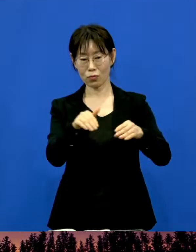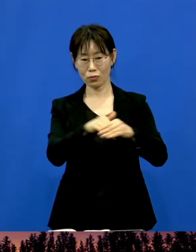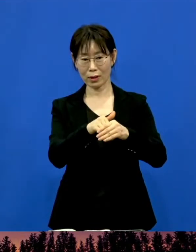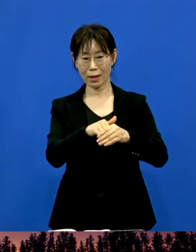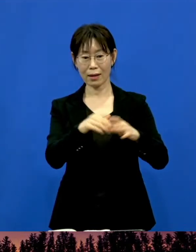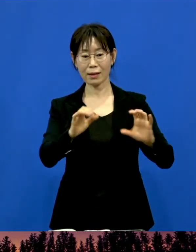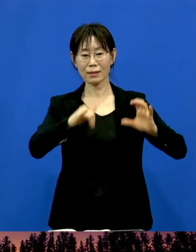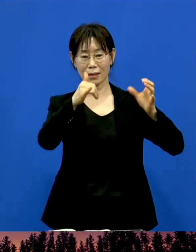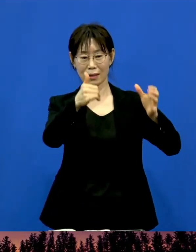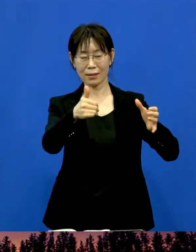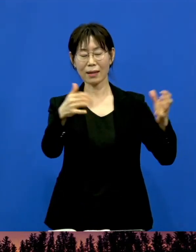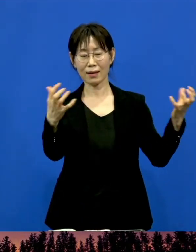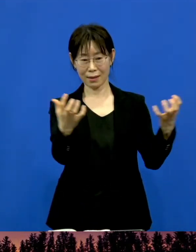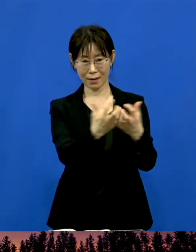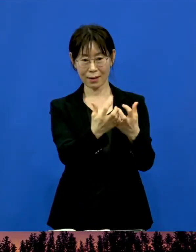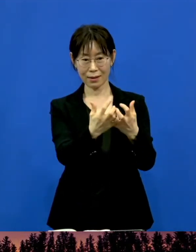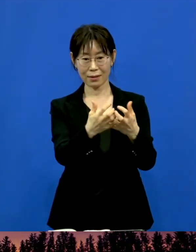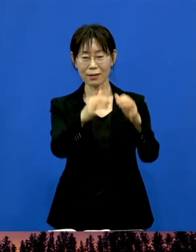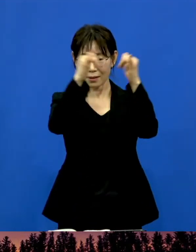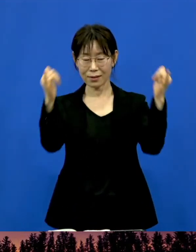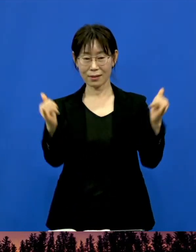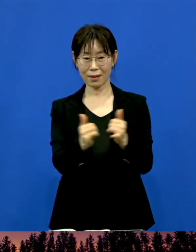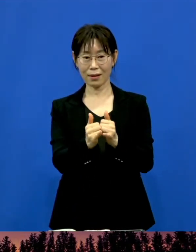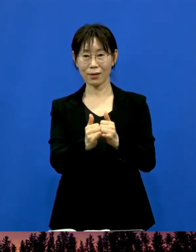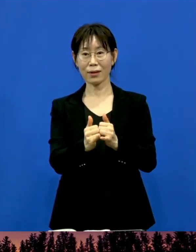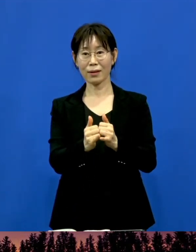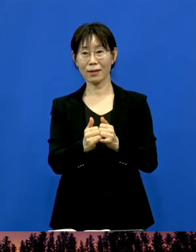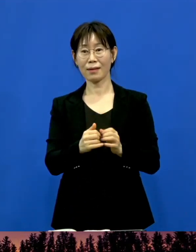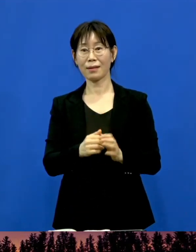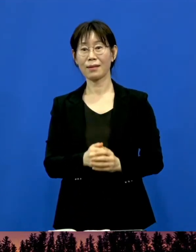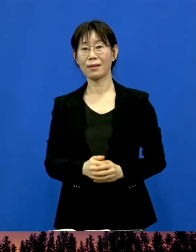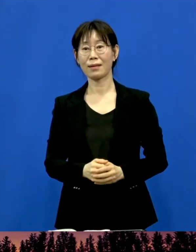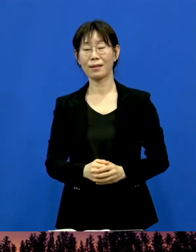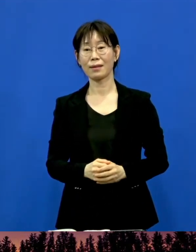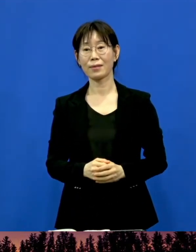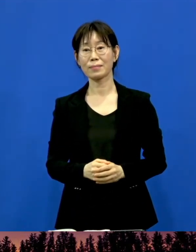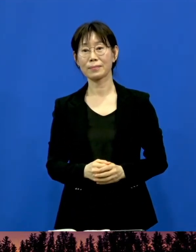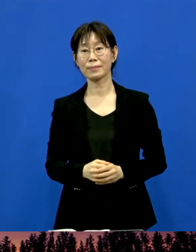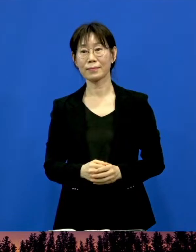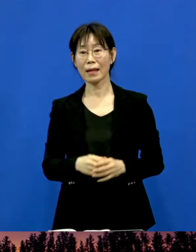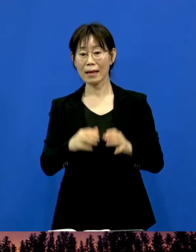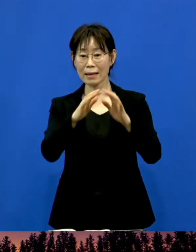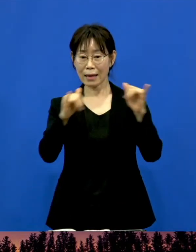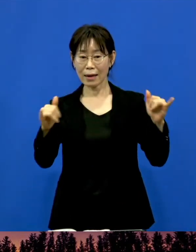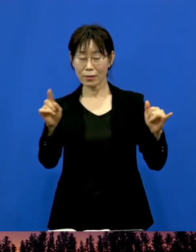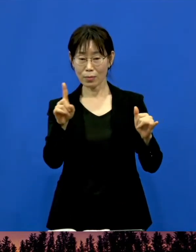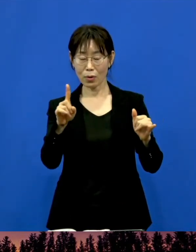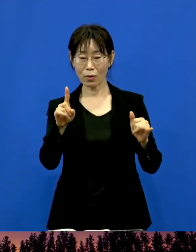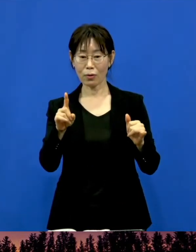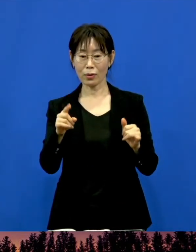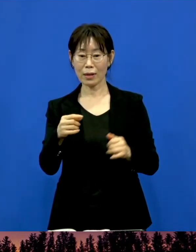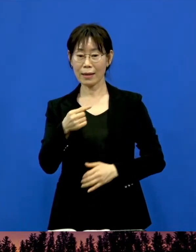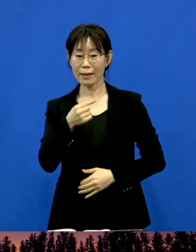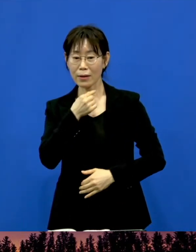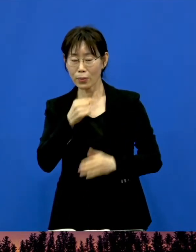이런 산업 사회가 된 거죠. 그래서 사람들이 어때요? 그걸 얻기 위해서 돈을 벌어야 되는 거죠.